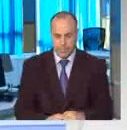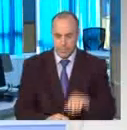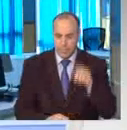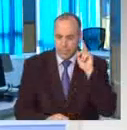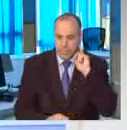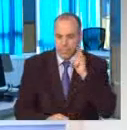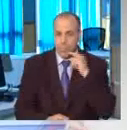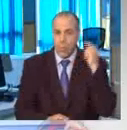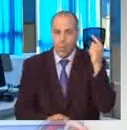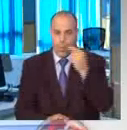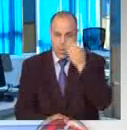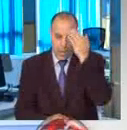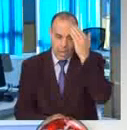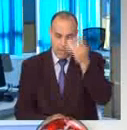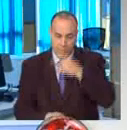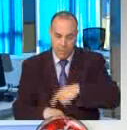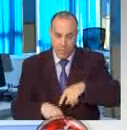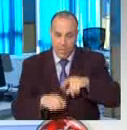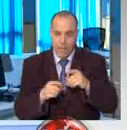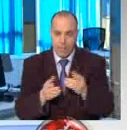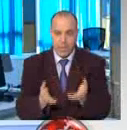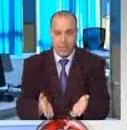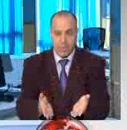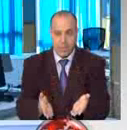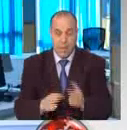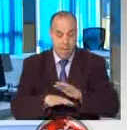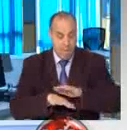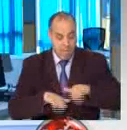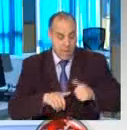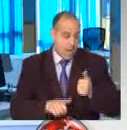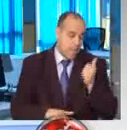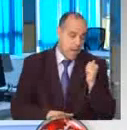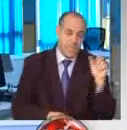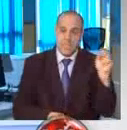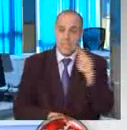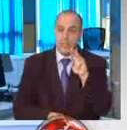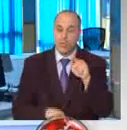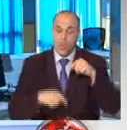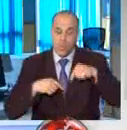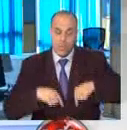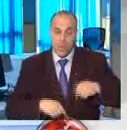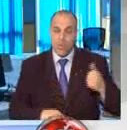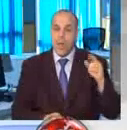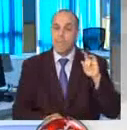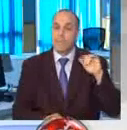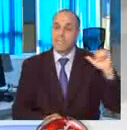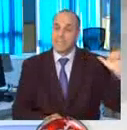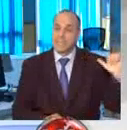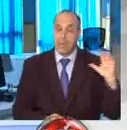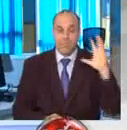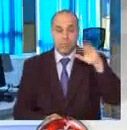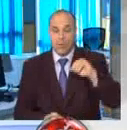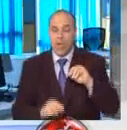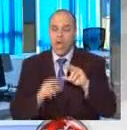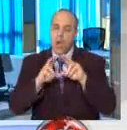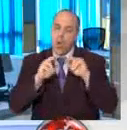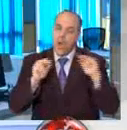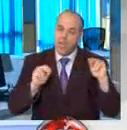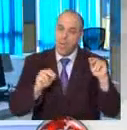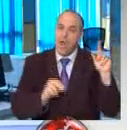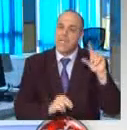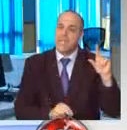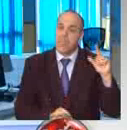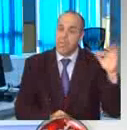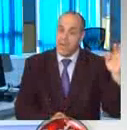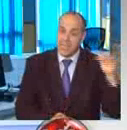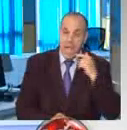نشرة الظهر للأخبار، مرحبا بكم. اختتمت أمس زيارة رئيس الحكومة لحبيب الصيد إلى هولندا ولوكسمبورغ، حيث